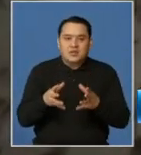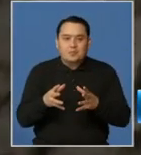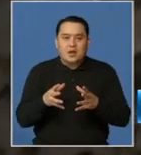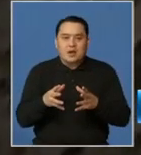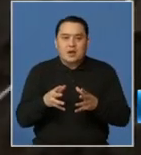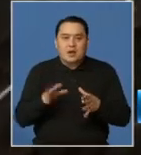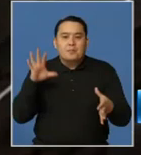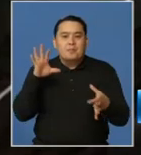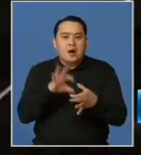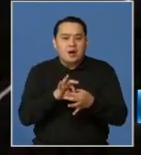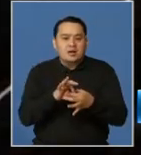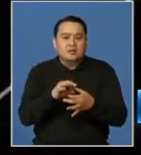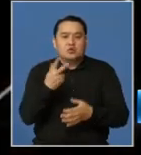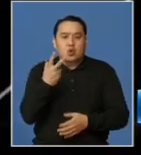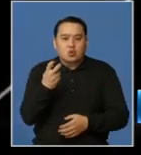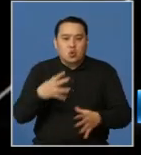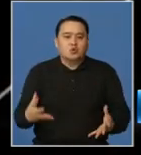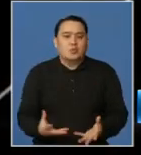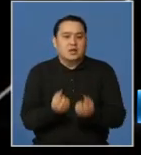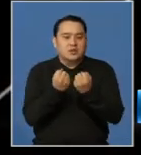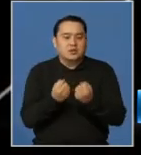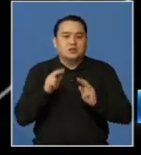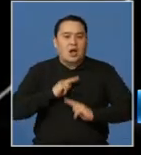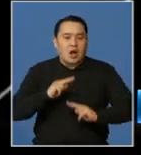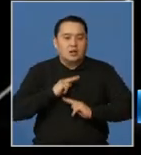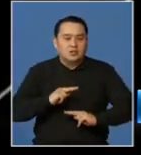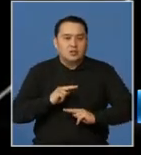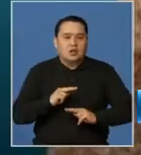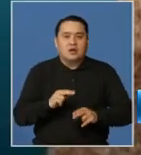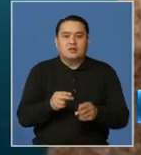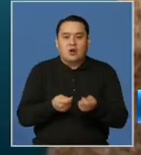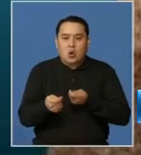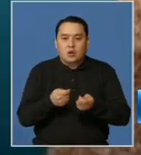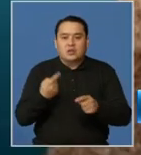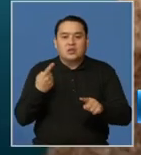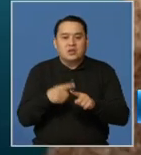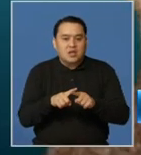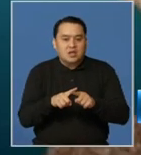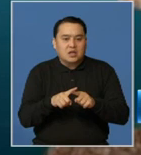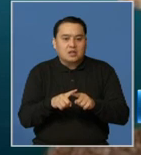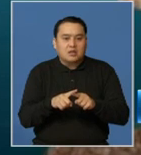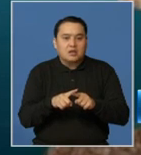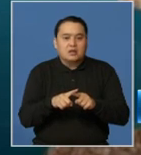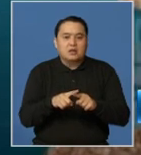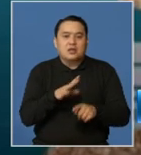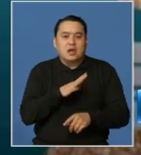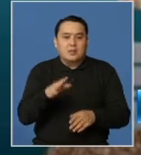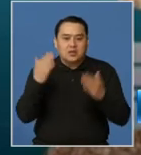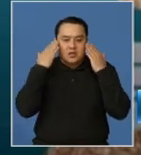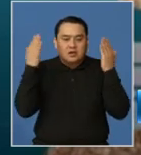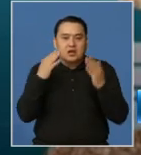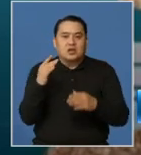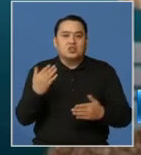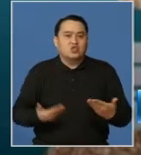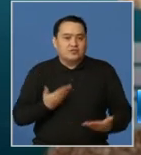К ней были привлечены около 300 спасателей и сотрудников гражданской гвардии, множество техники. До последнего не было известно, жив ли